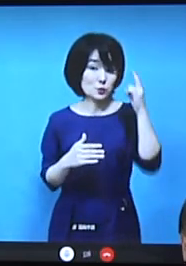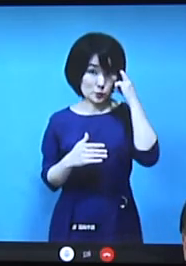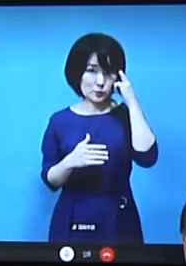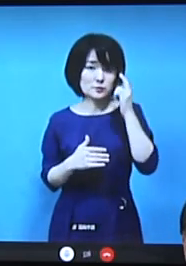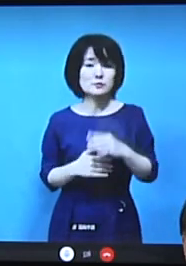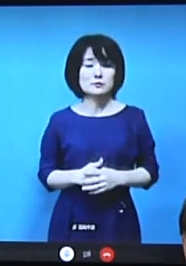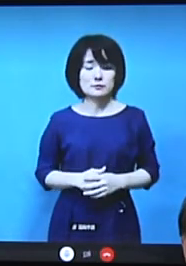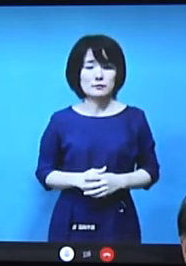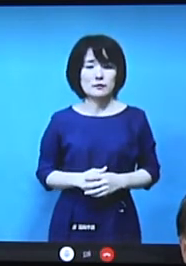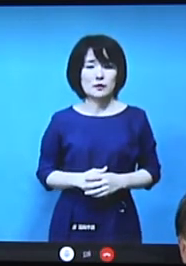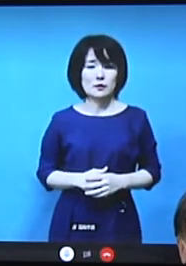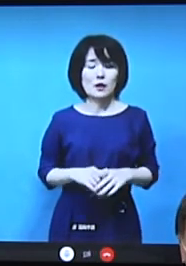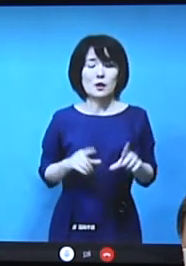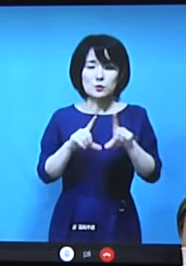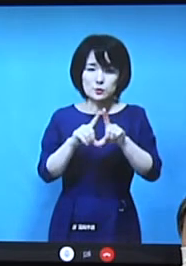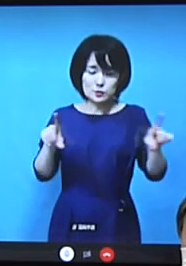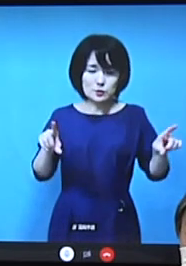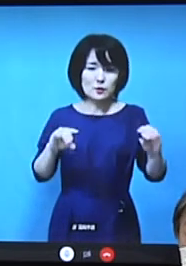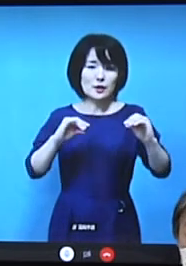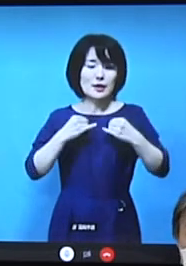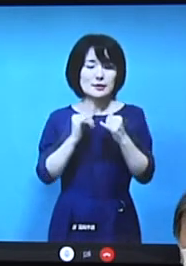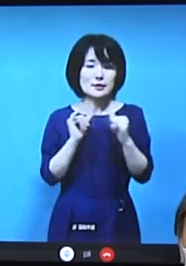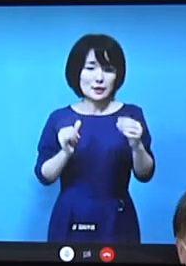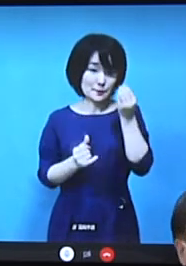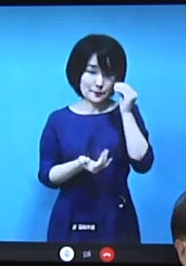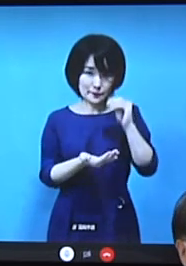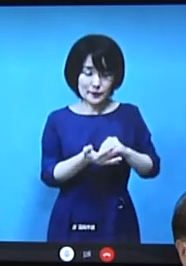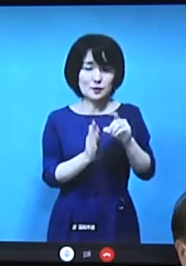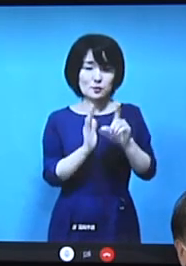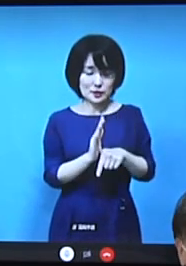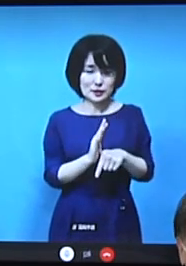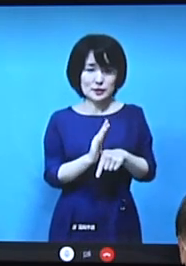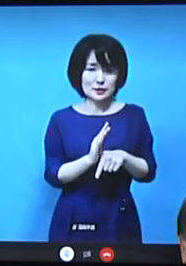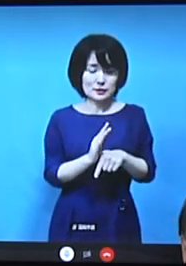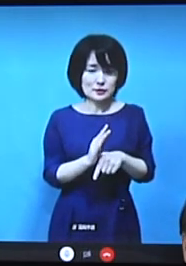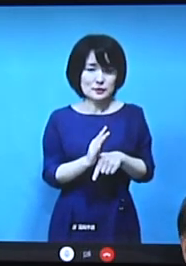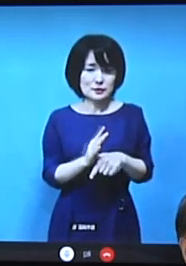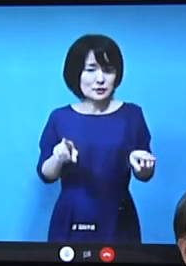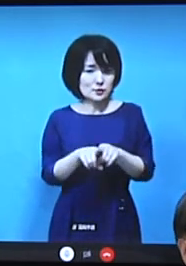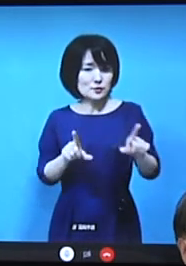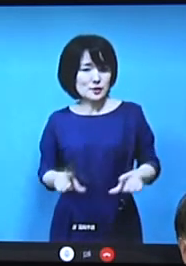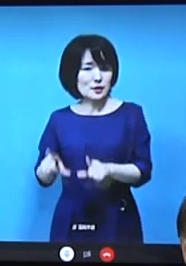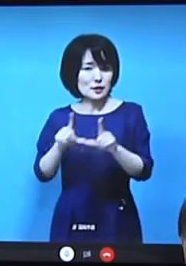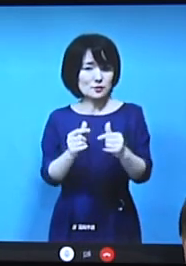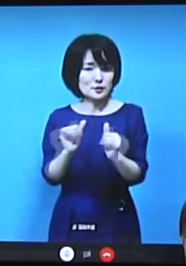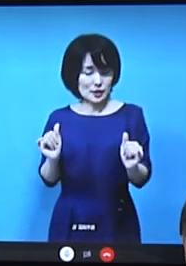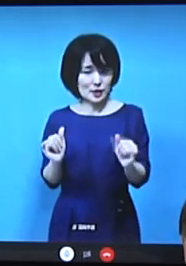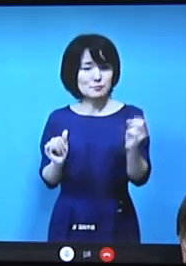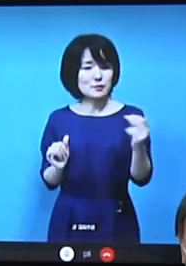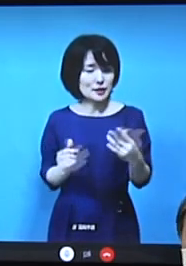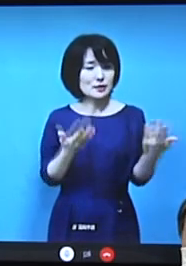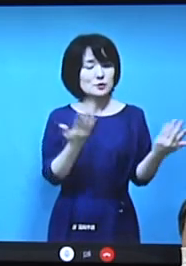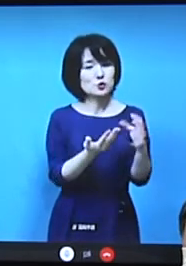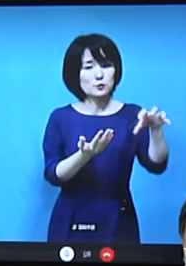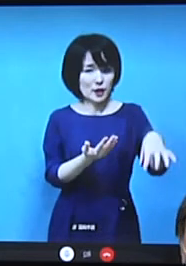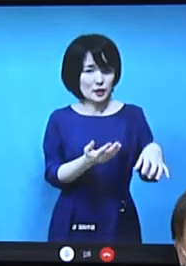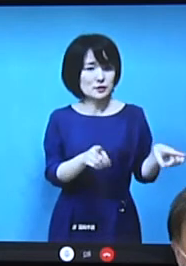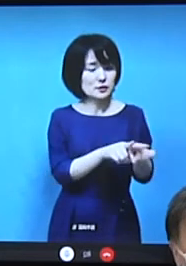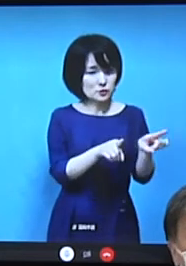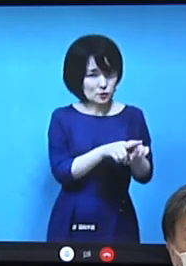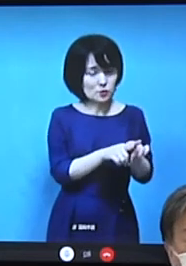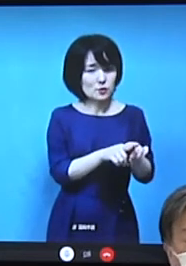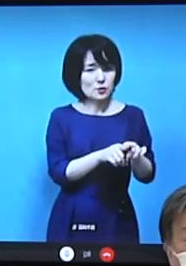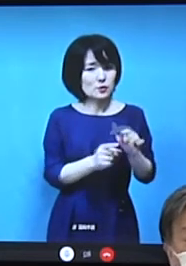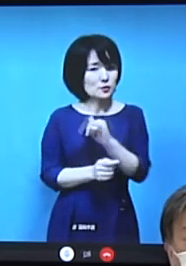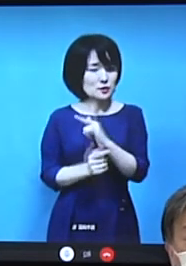染者が確認されたときに家族で、同居の方とか会社の同僚とかそういう形で、ここに